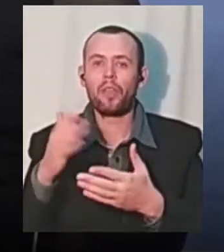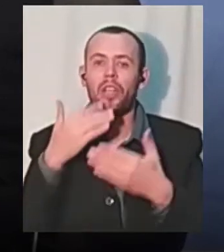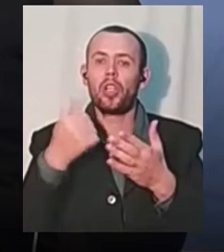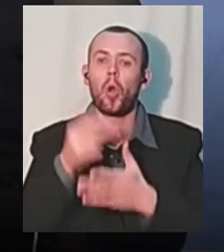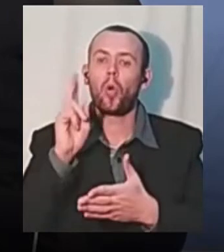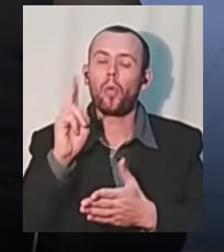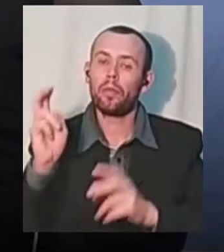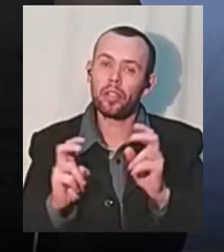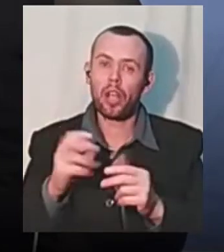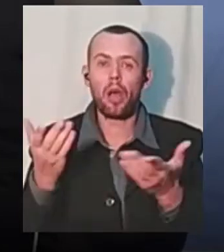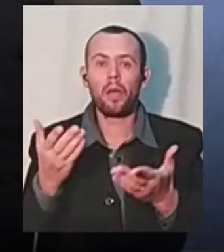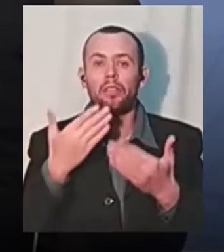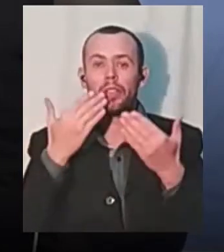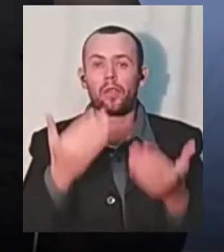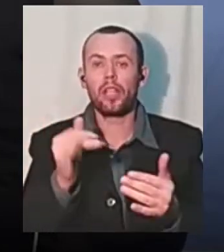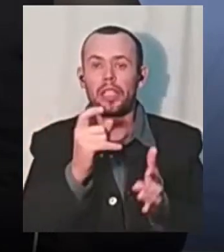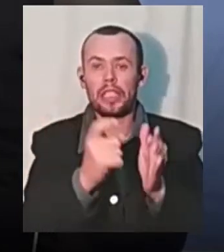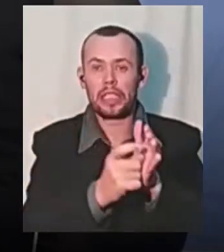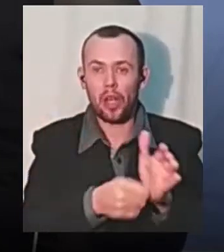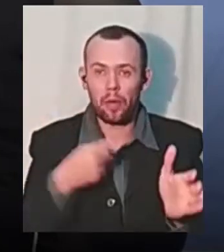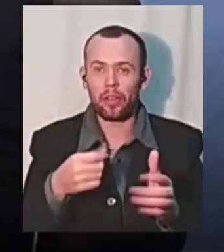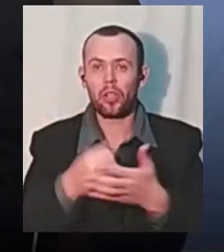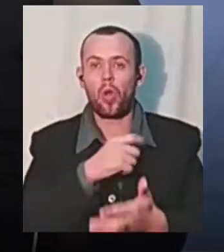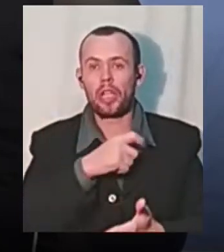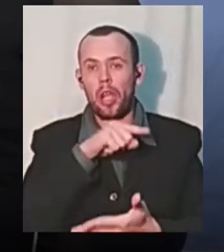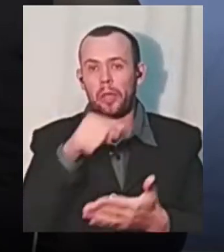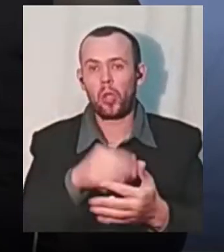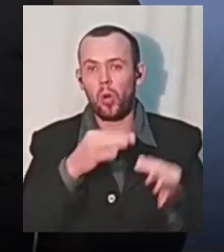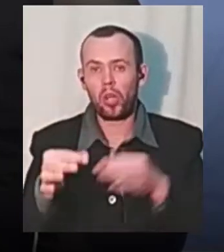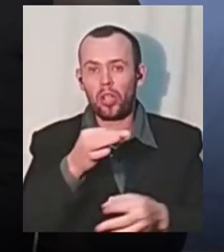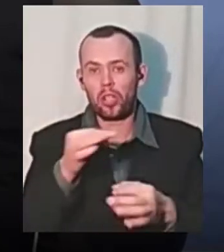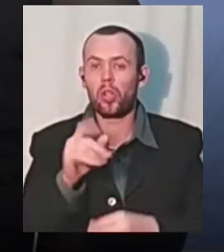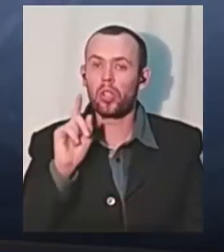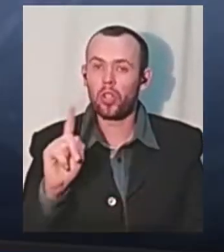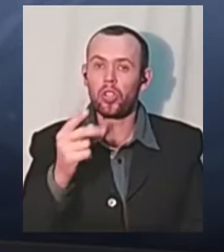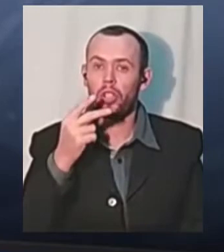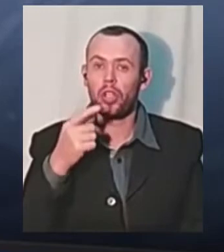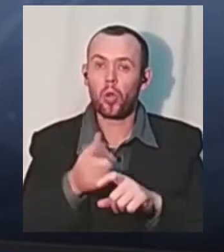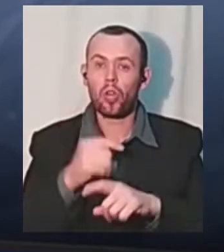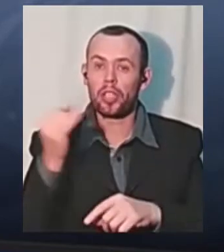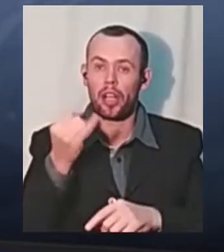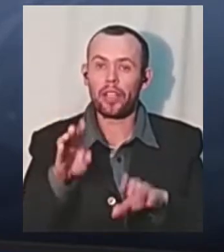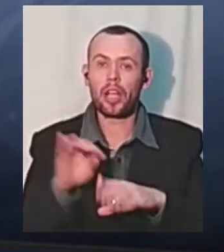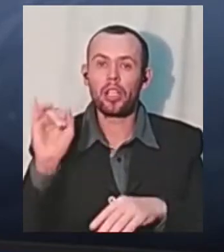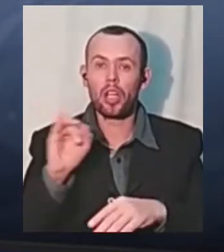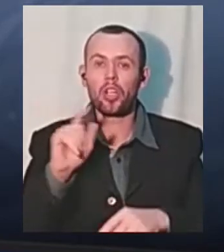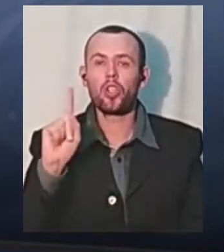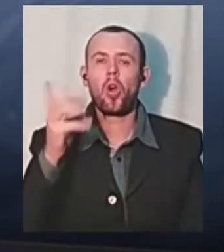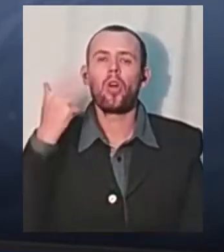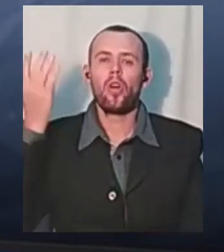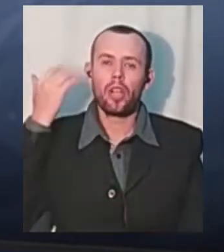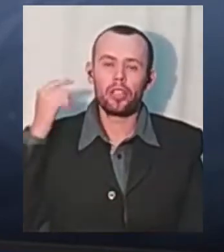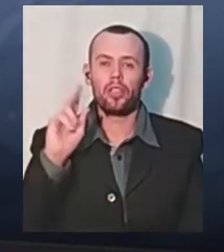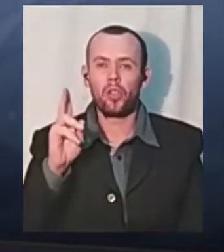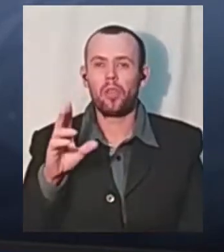або звернутися із запитом до Одеської міської ради. До речі, дуже цікава така історія, що колись, до 2019